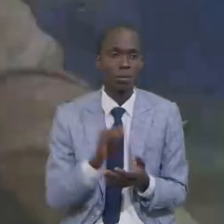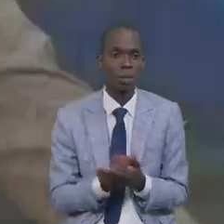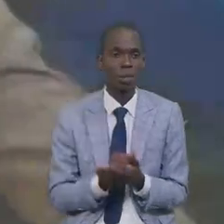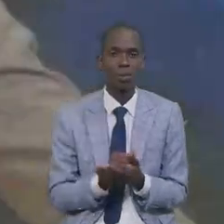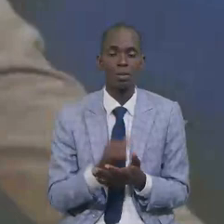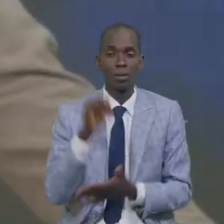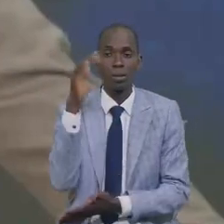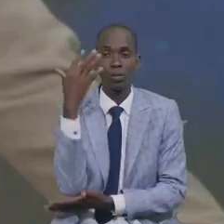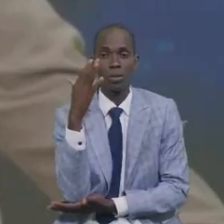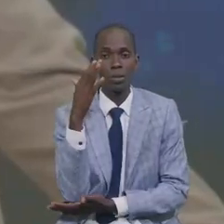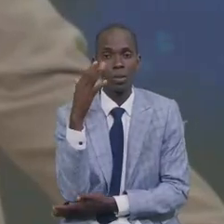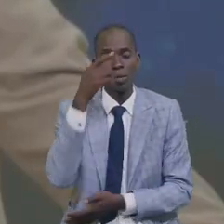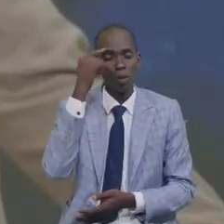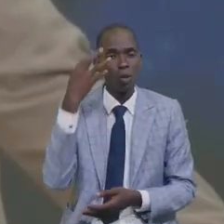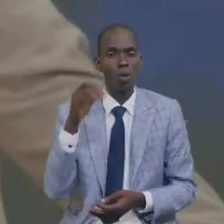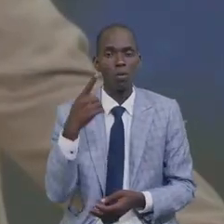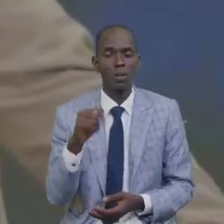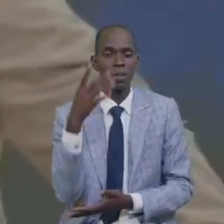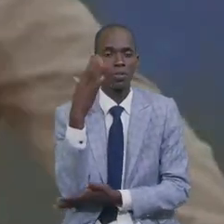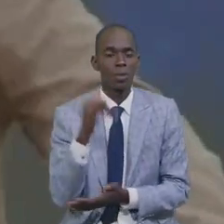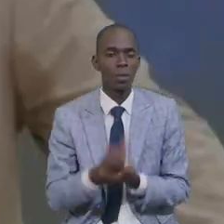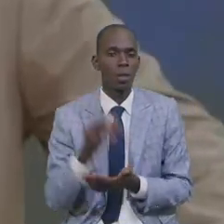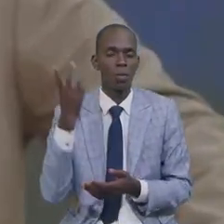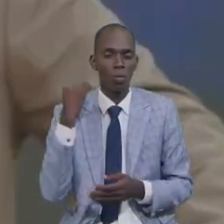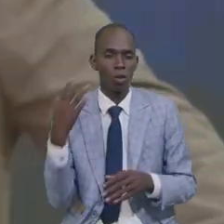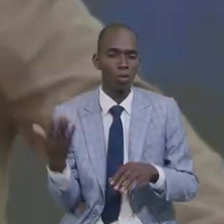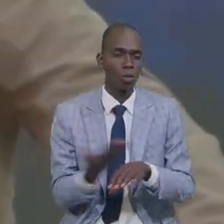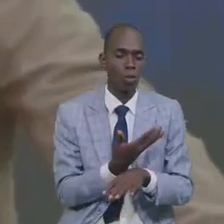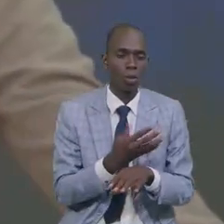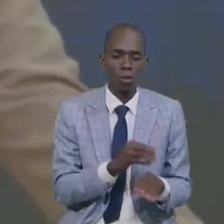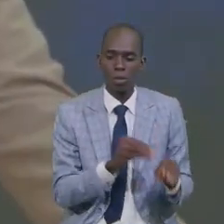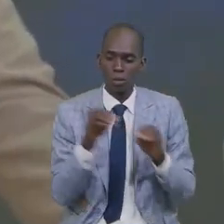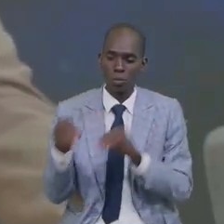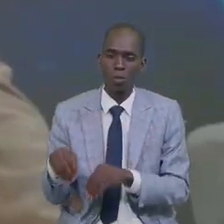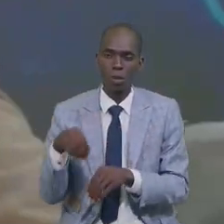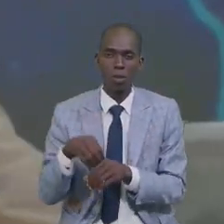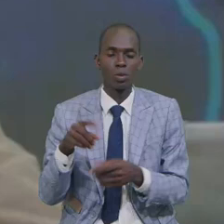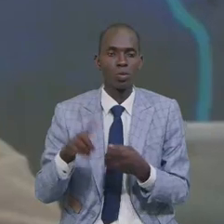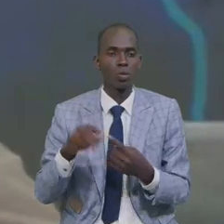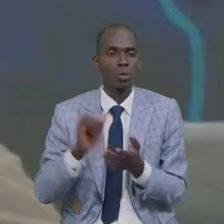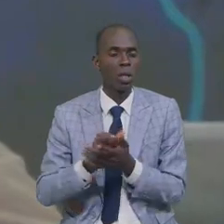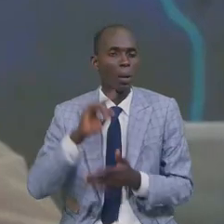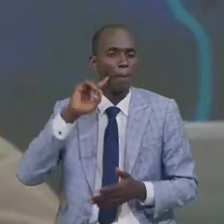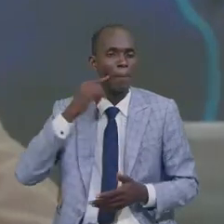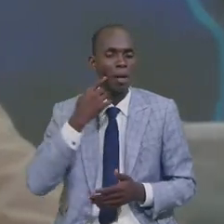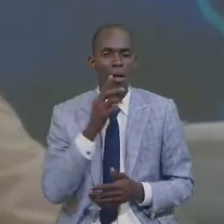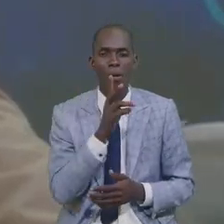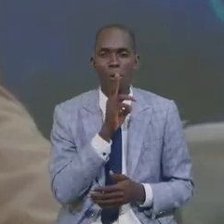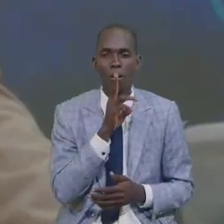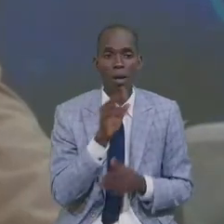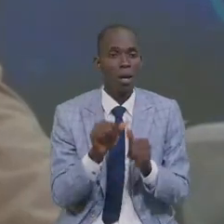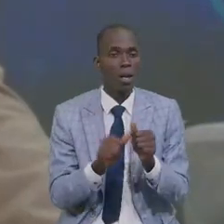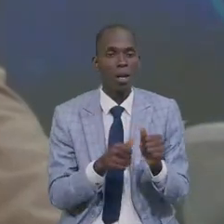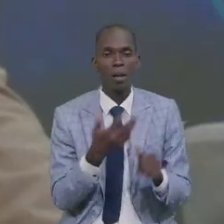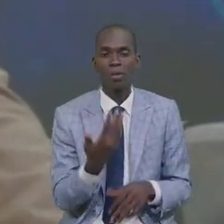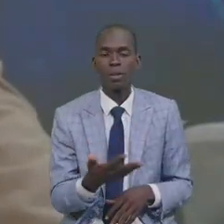À cause de cet arbre, à cause du bois qui a été lancé dans cette eau amère,